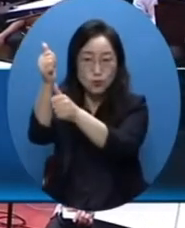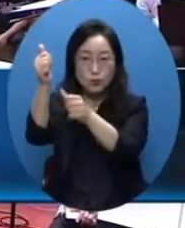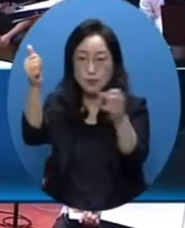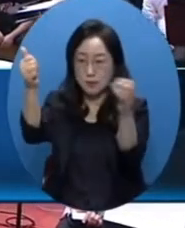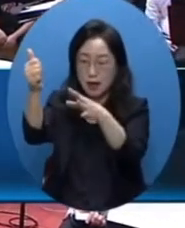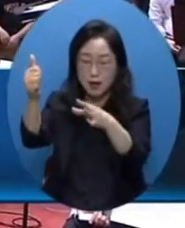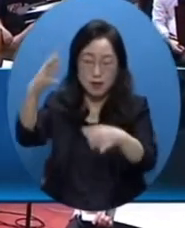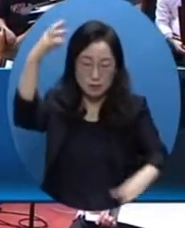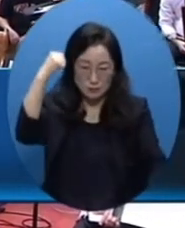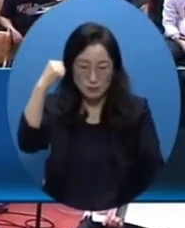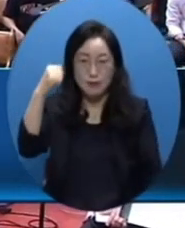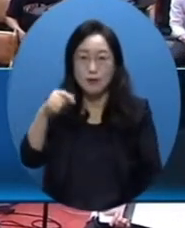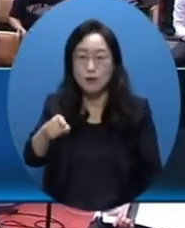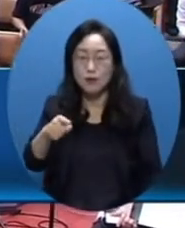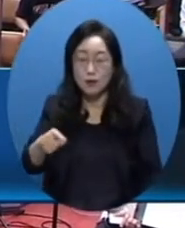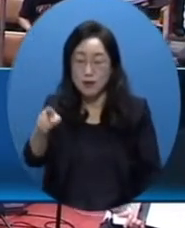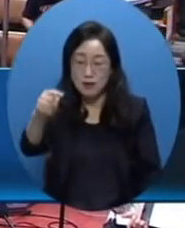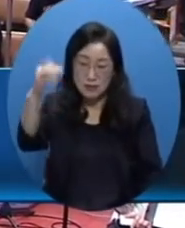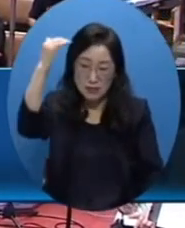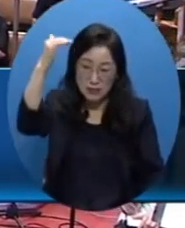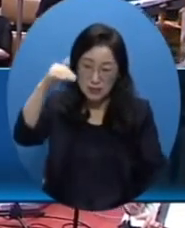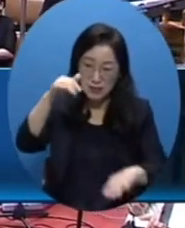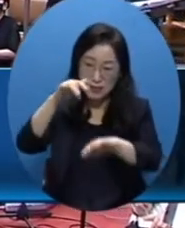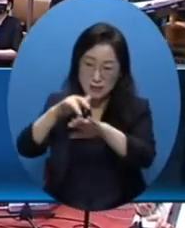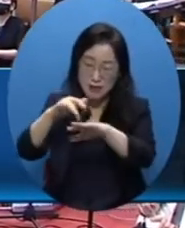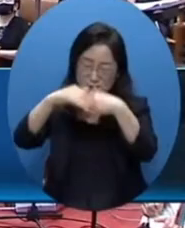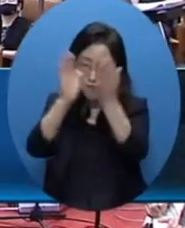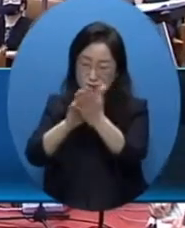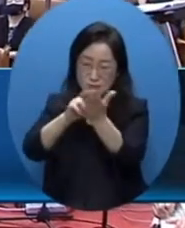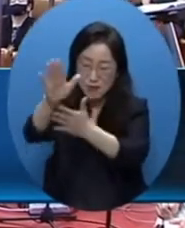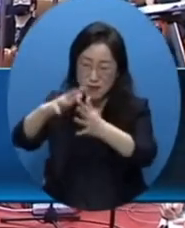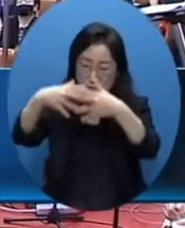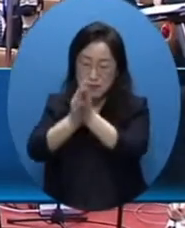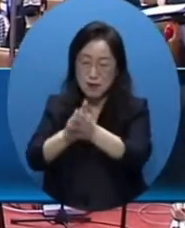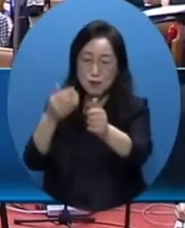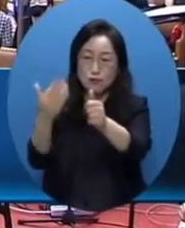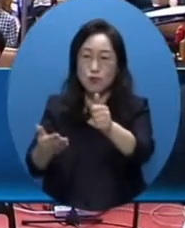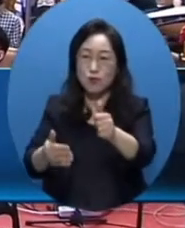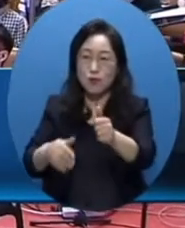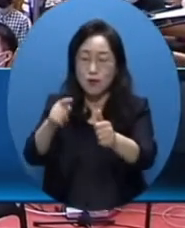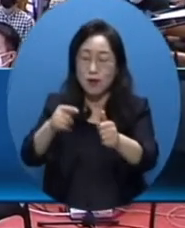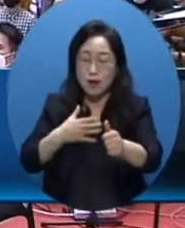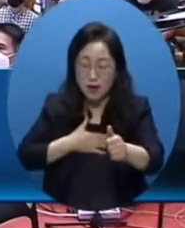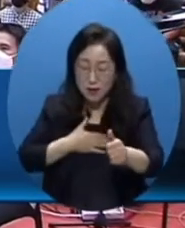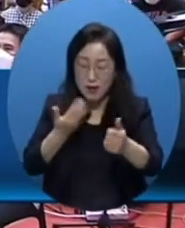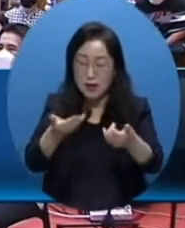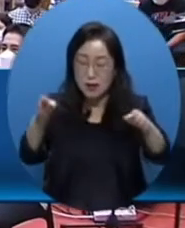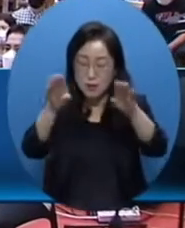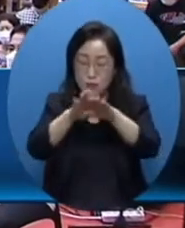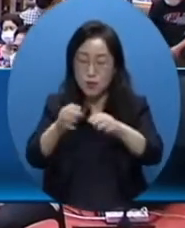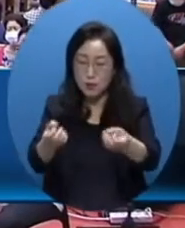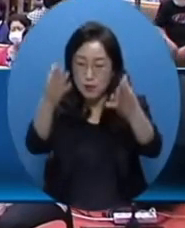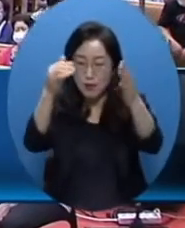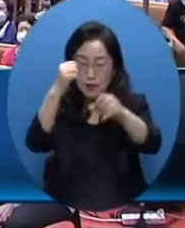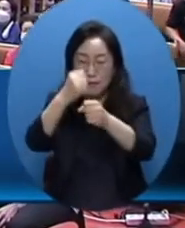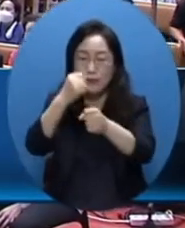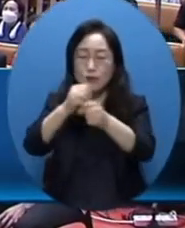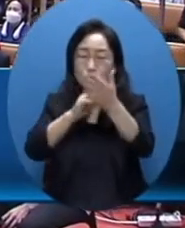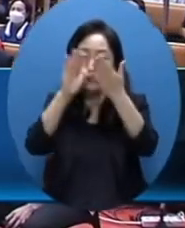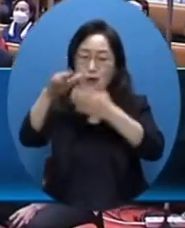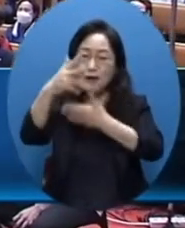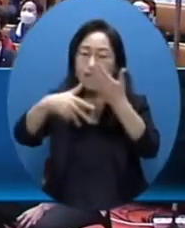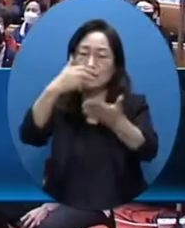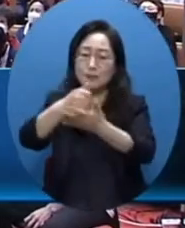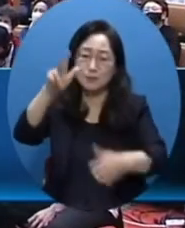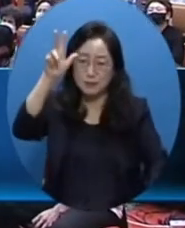외워 들리라. 내가 아말렉을 없이하여 천하에서 기억도 못하게 하리라. 모세가 제단을 쌓고 그 이름을 야훼니시라 하고 이르되 야훼께서